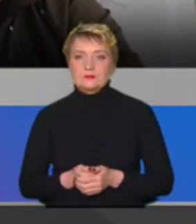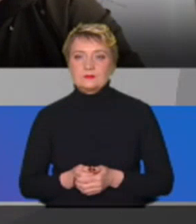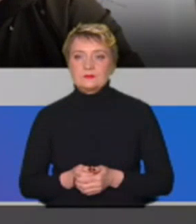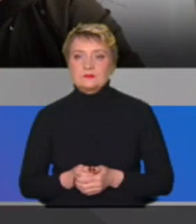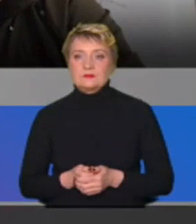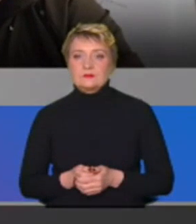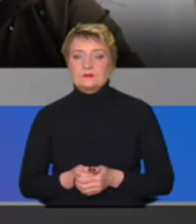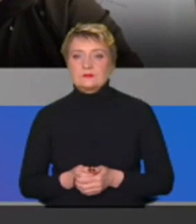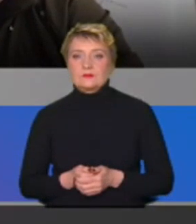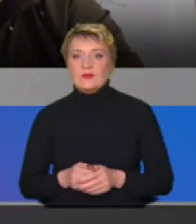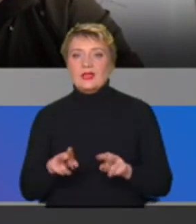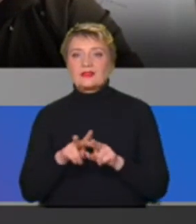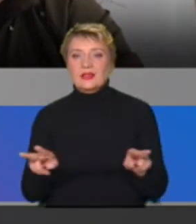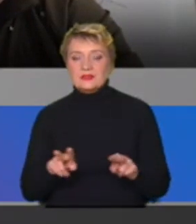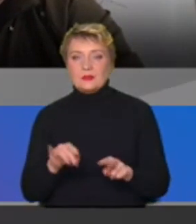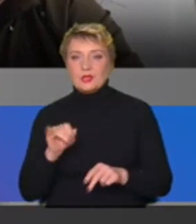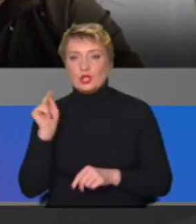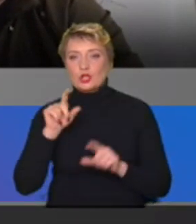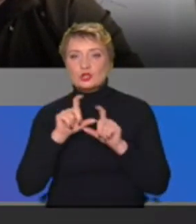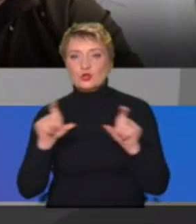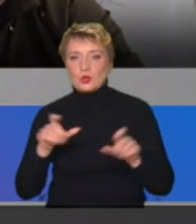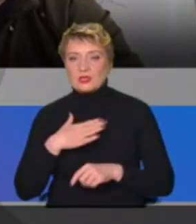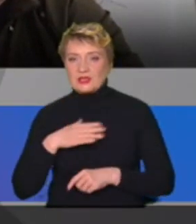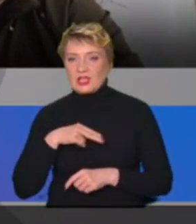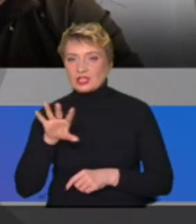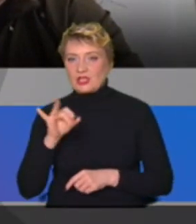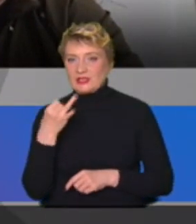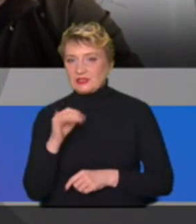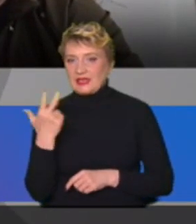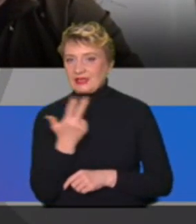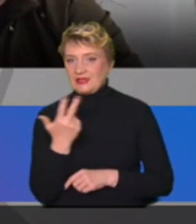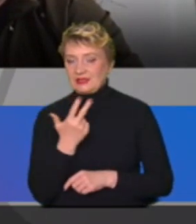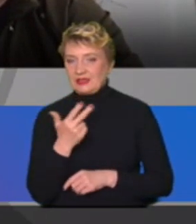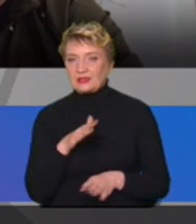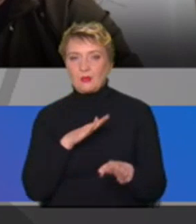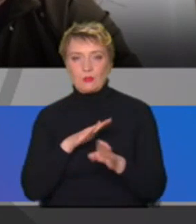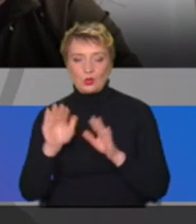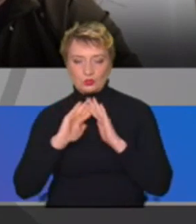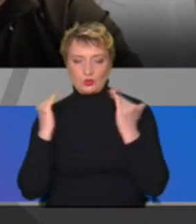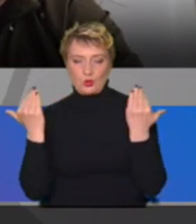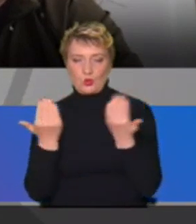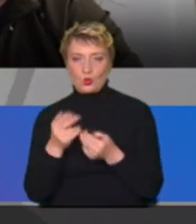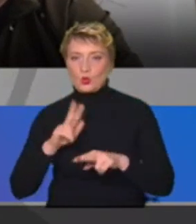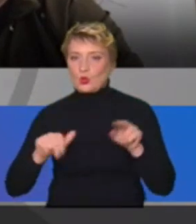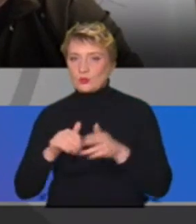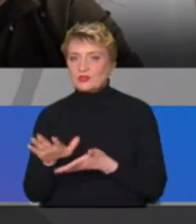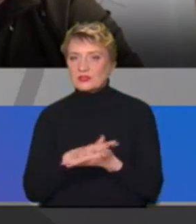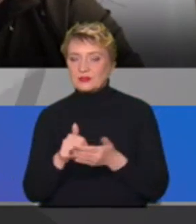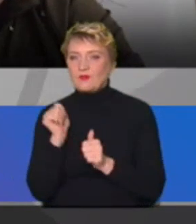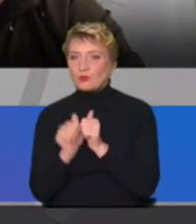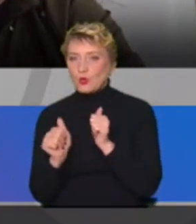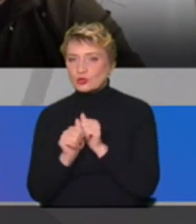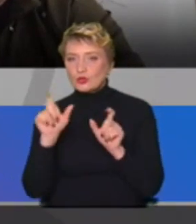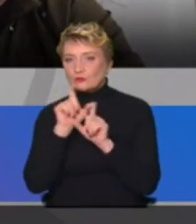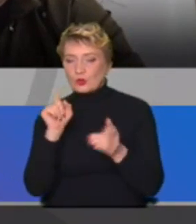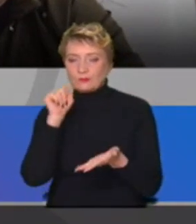вщенть. Так само і школа, наш ліцей третій, повністю корпус зруйнований. Ну, в кожну школу є прильоти.